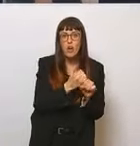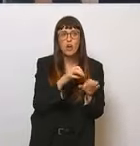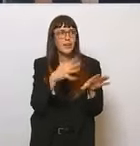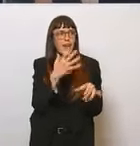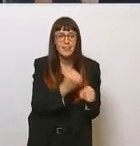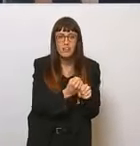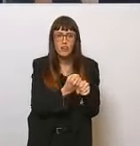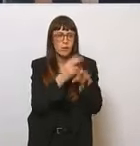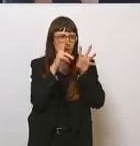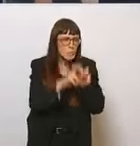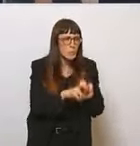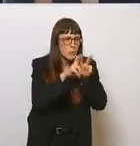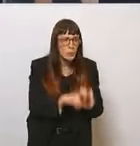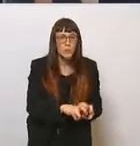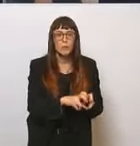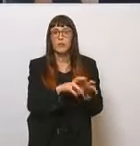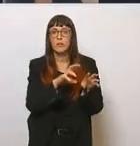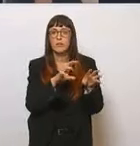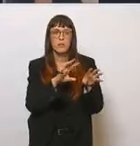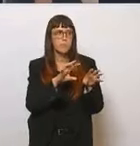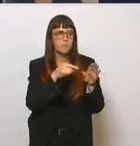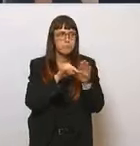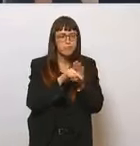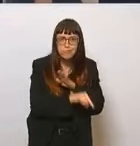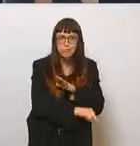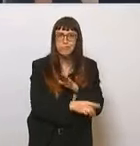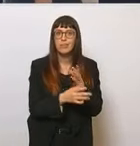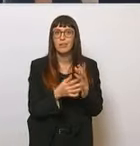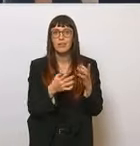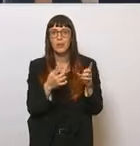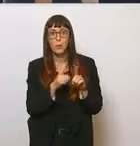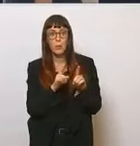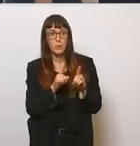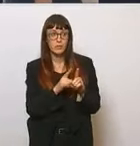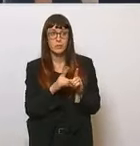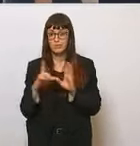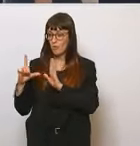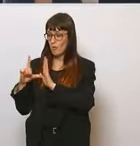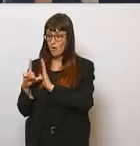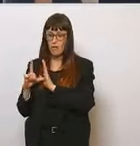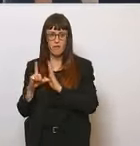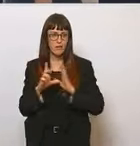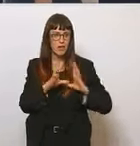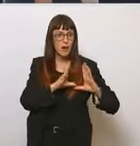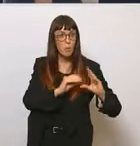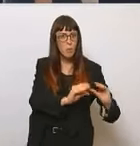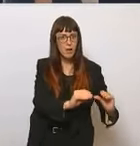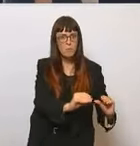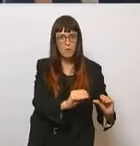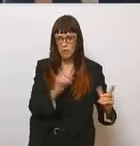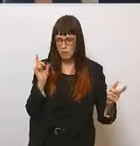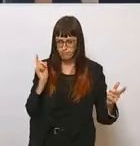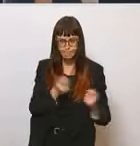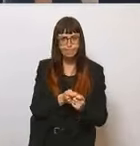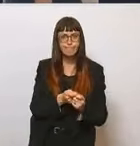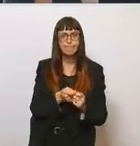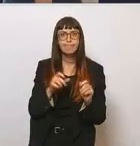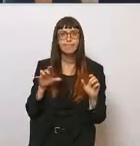Et qui pose des questions sur la réalité de l'application sur le terrain. Et donc, quand le